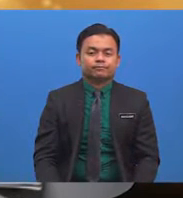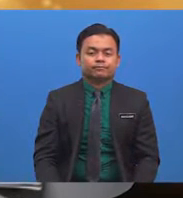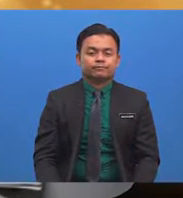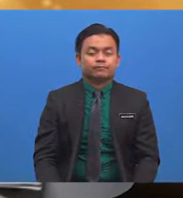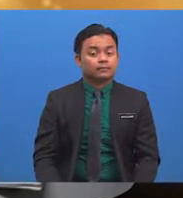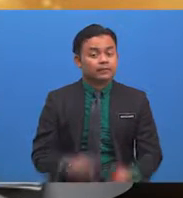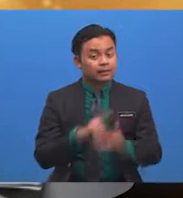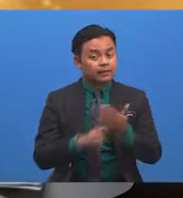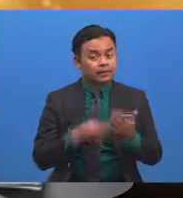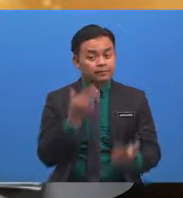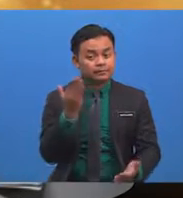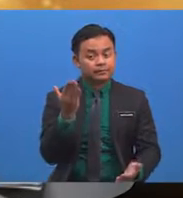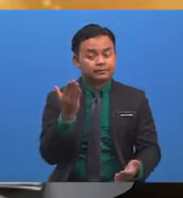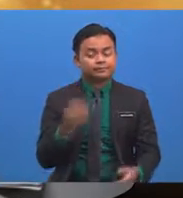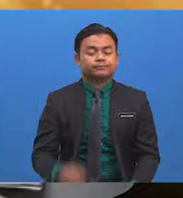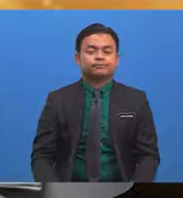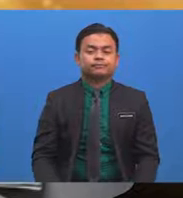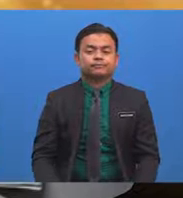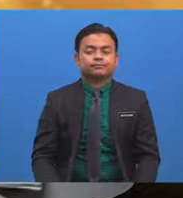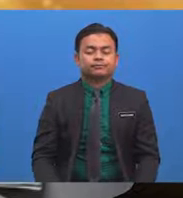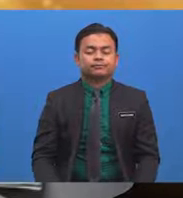Benda apa yang ada pada cikgu ni?